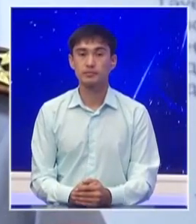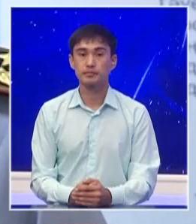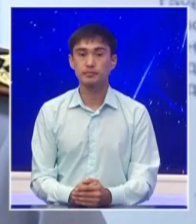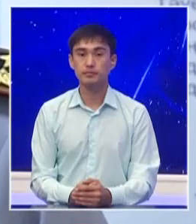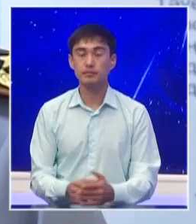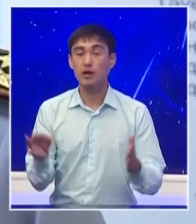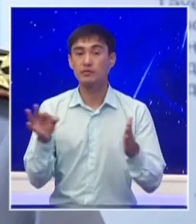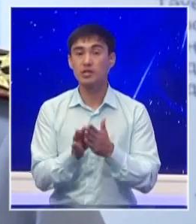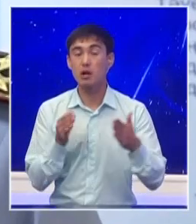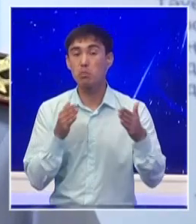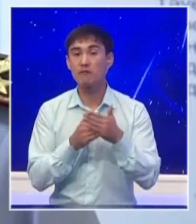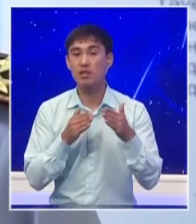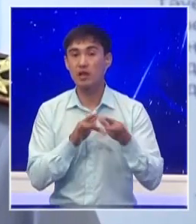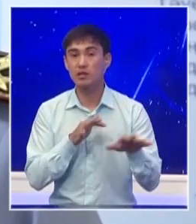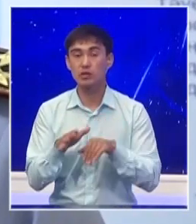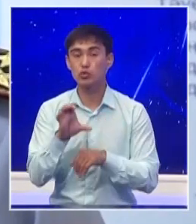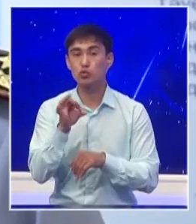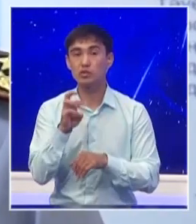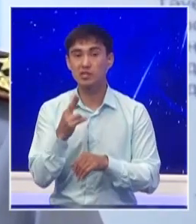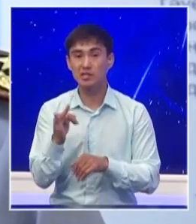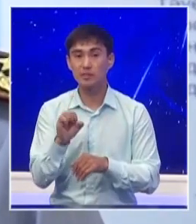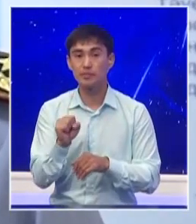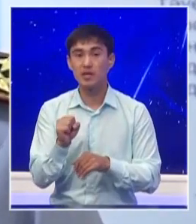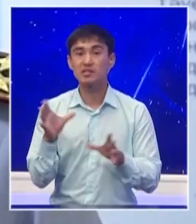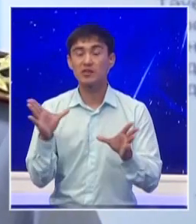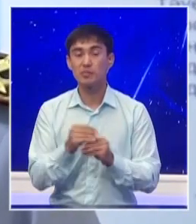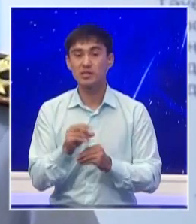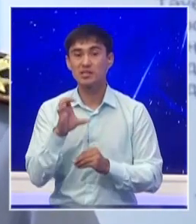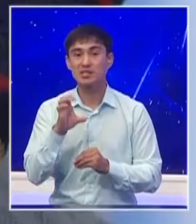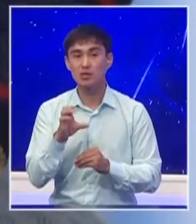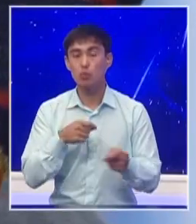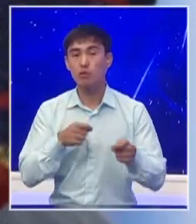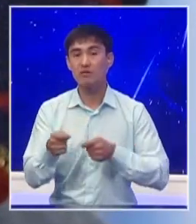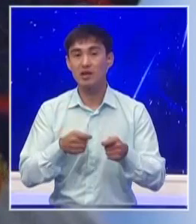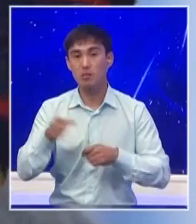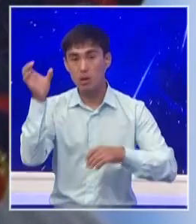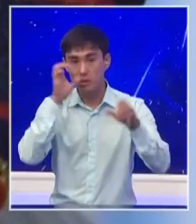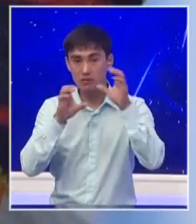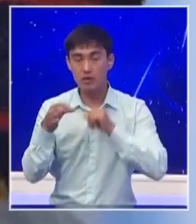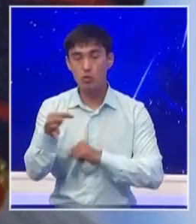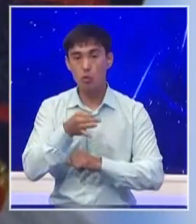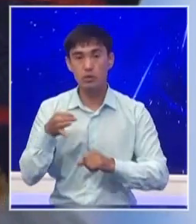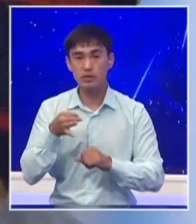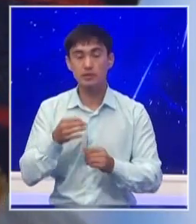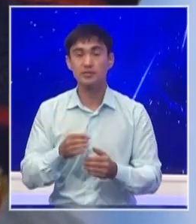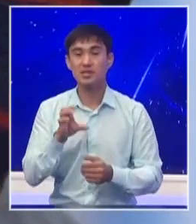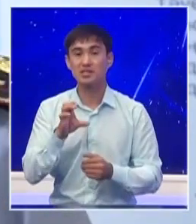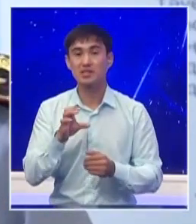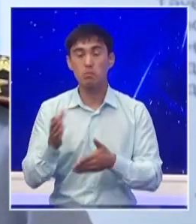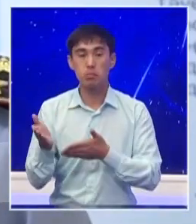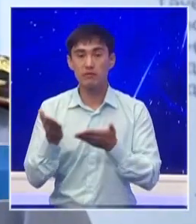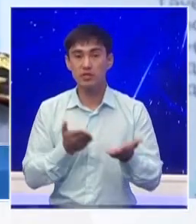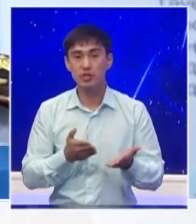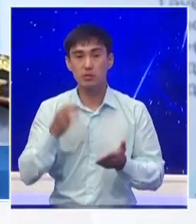В целях профилактики суицида совместно с управлением образования области, с